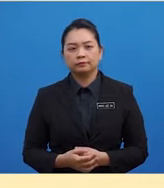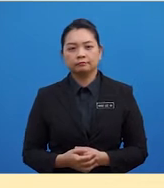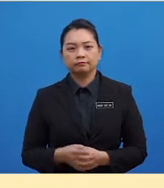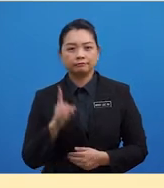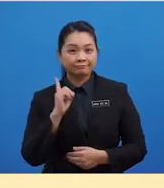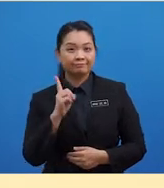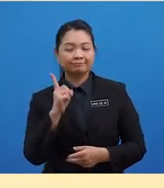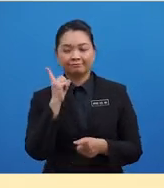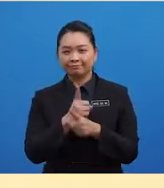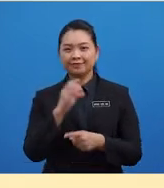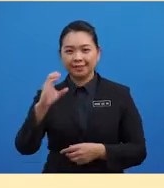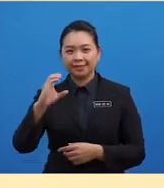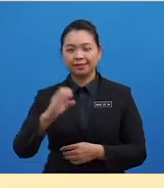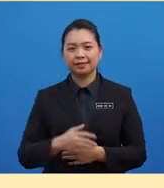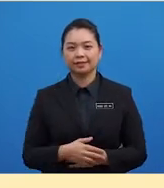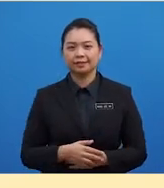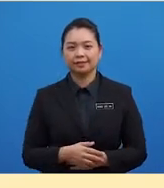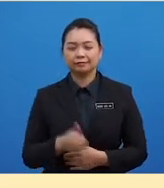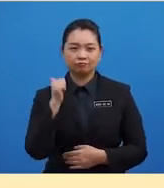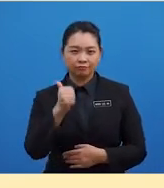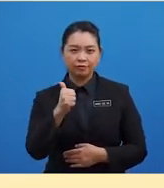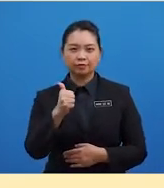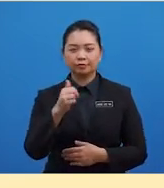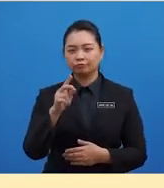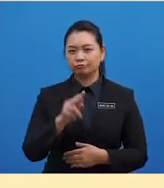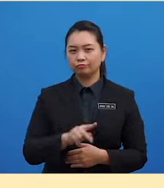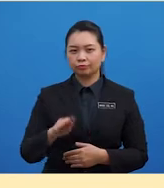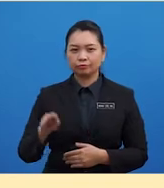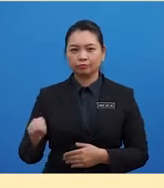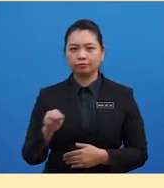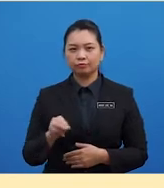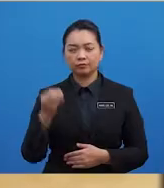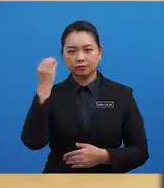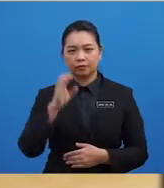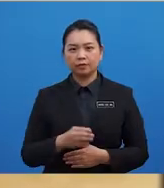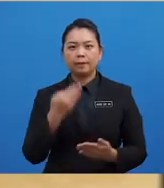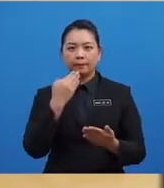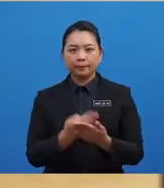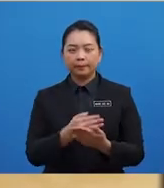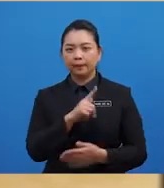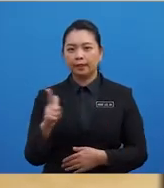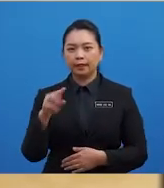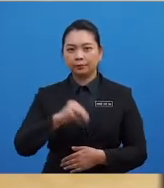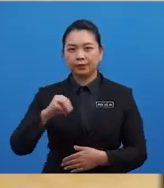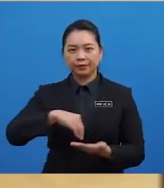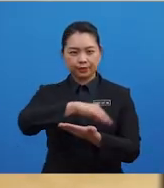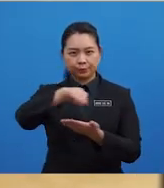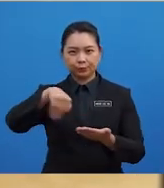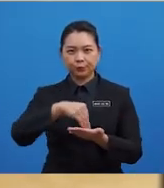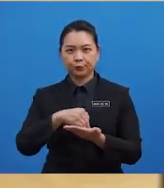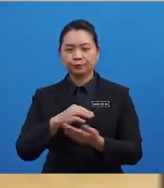Tepat sekali. C. Heptagon. Hebat anak murid cikgu. Baiklah murid-murid